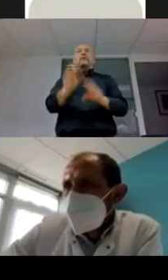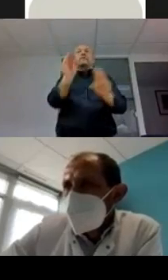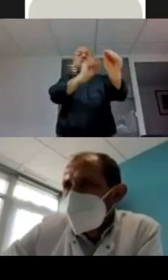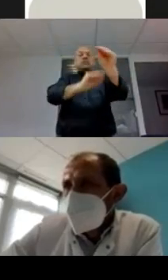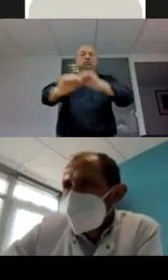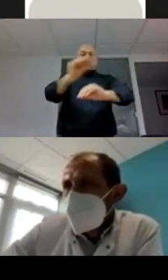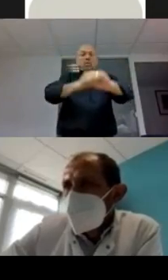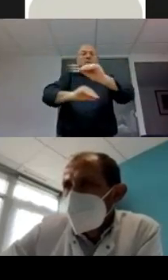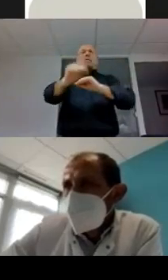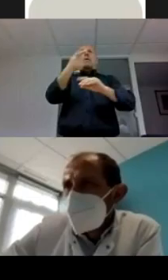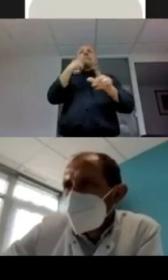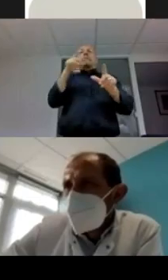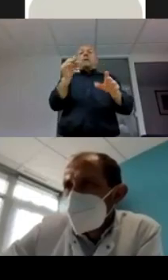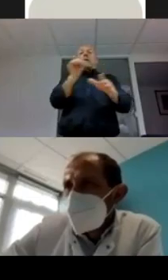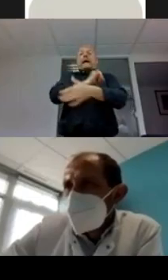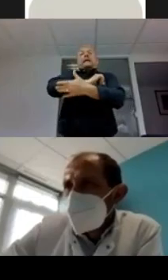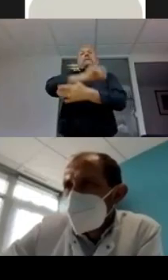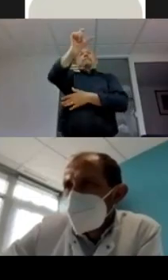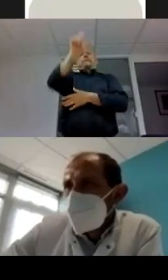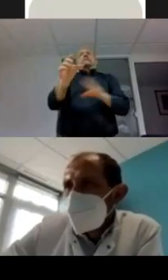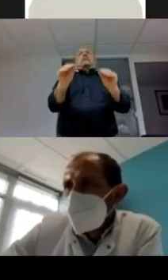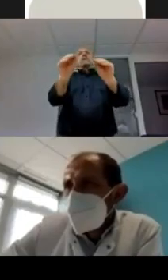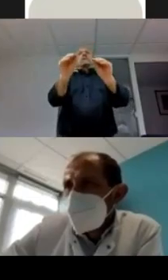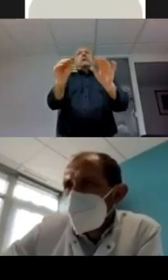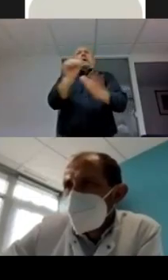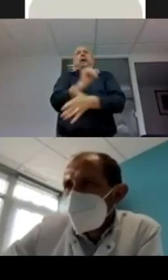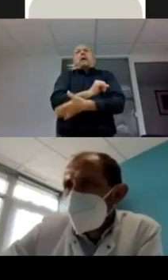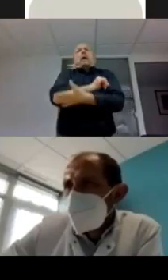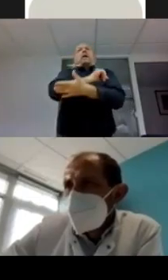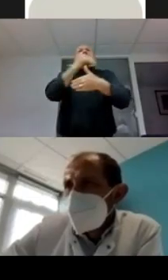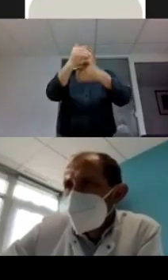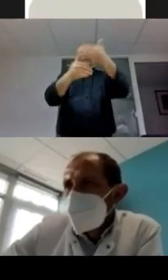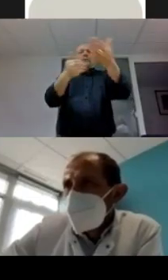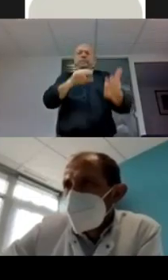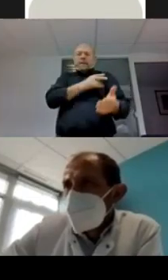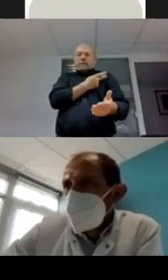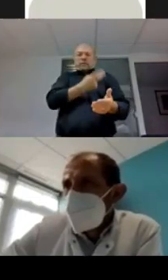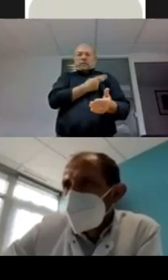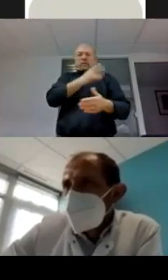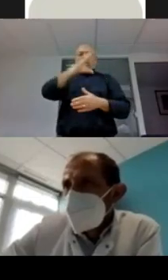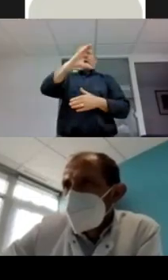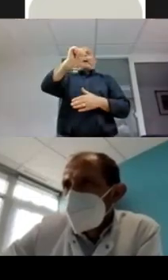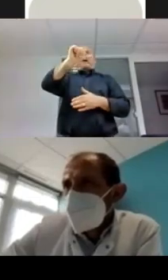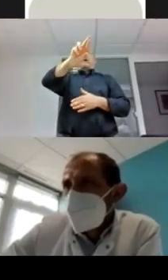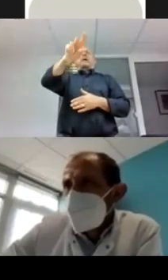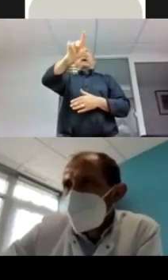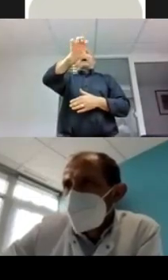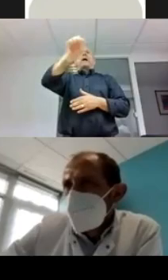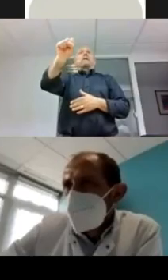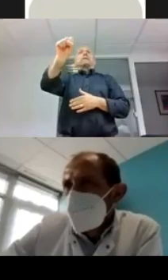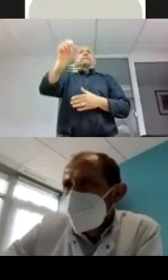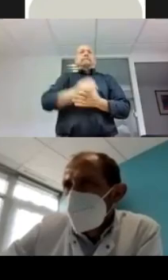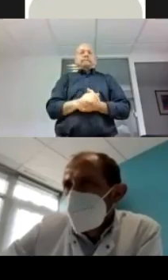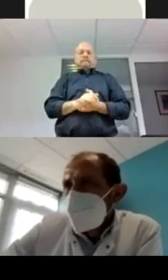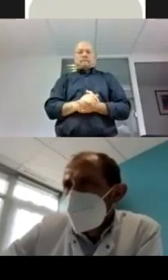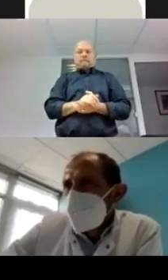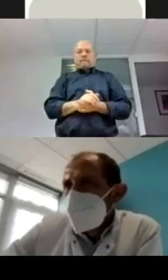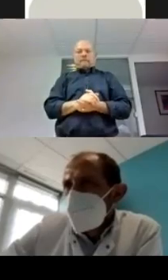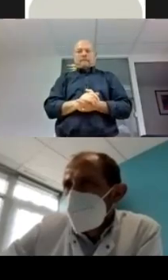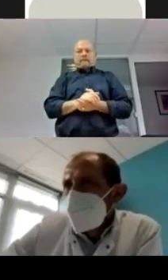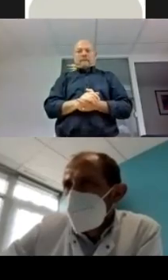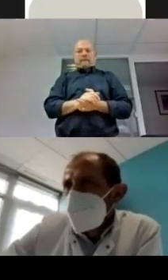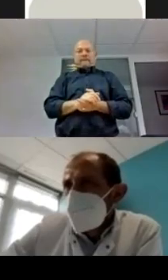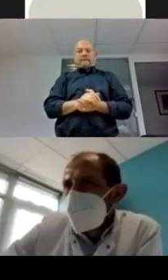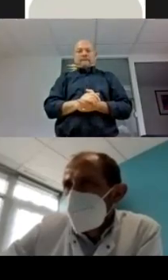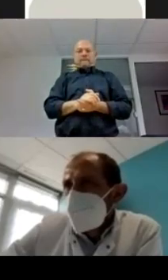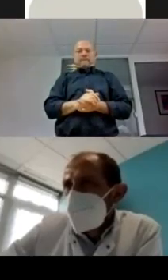clinique Esquirol-Saint-Hilaire. Et enfin, les soins oncologiques de support par le docteur Muriel Carle, médecin référent des